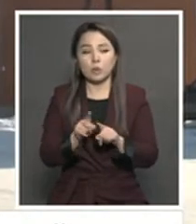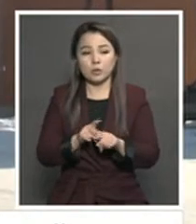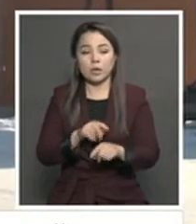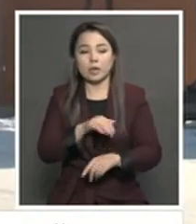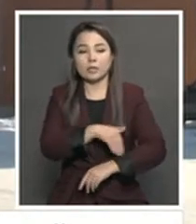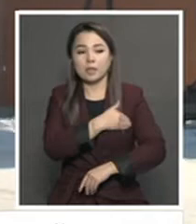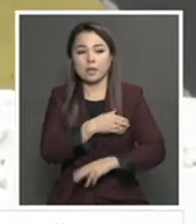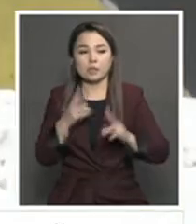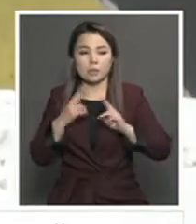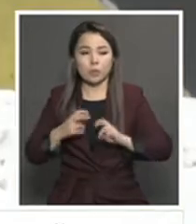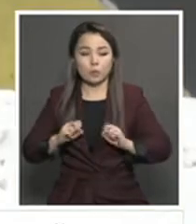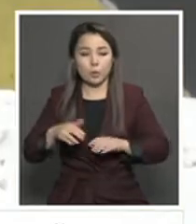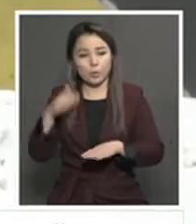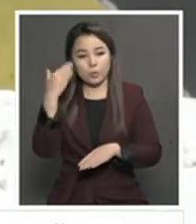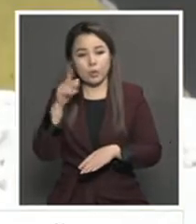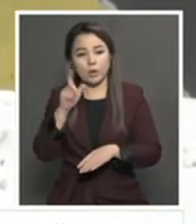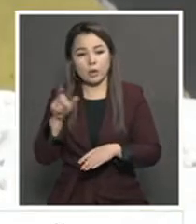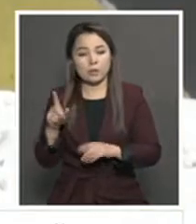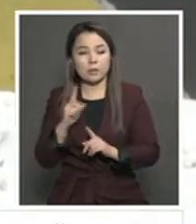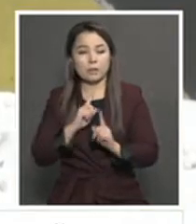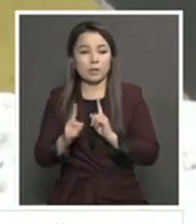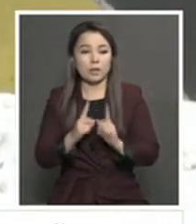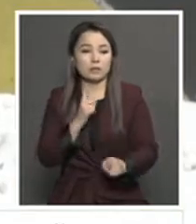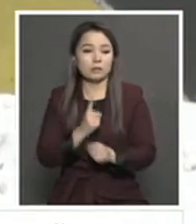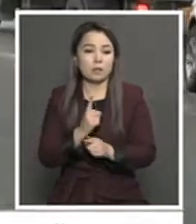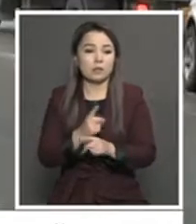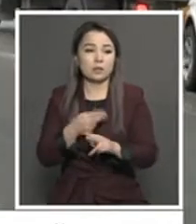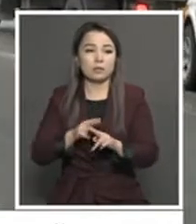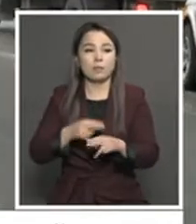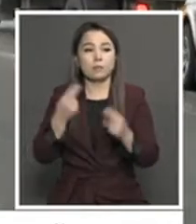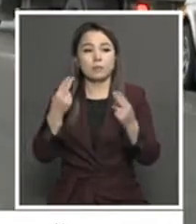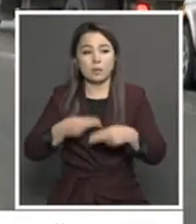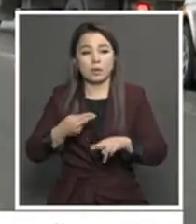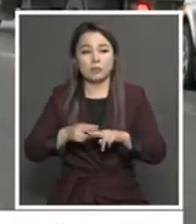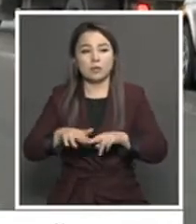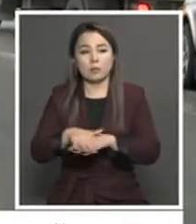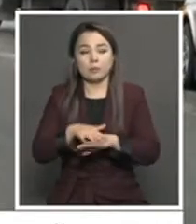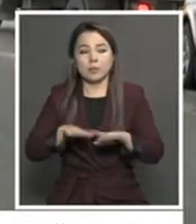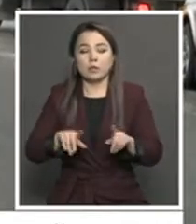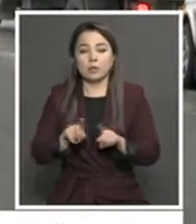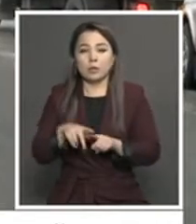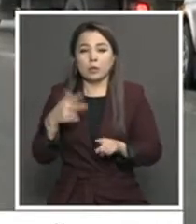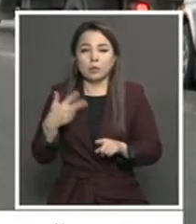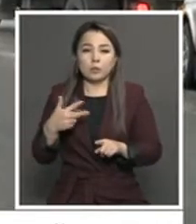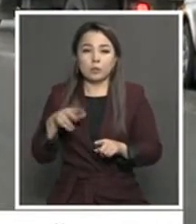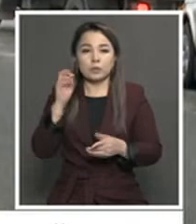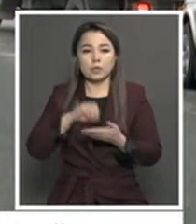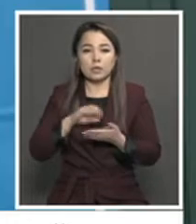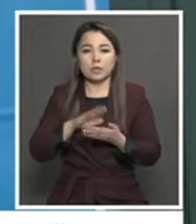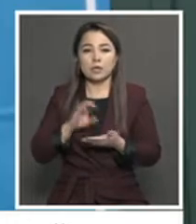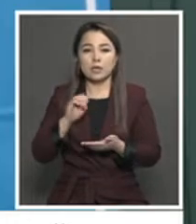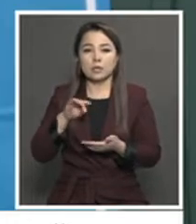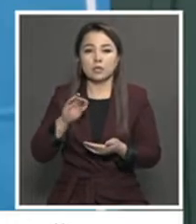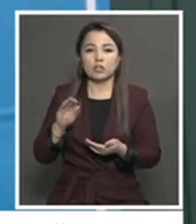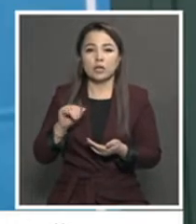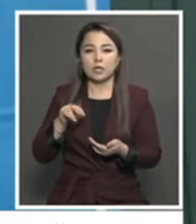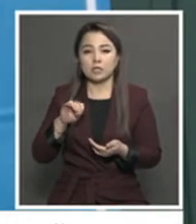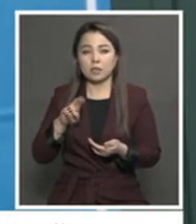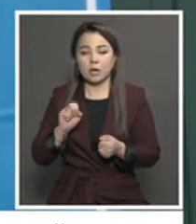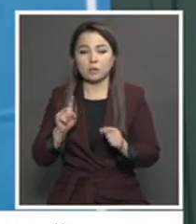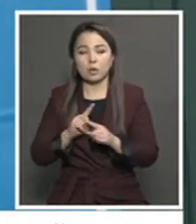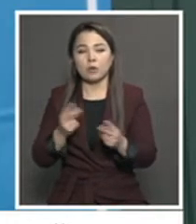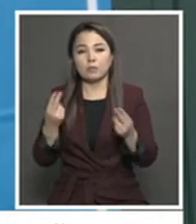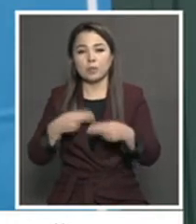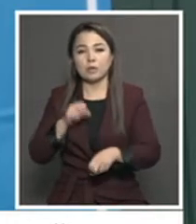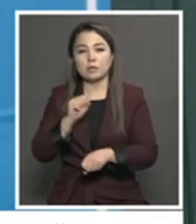алады. Бөтен адамдарға рұқсат жоқ. Дәл осындай бекет 31 қаңтардан бастап Ертіс және Железинка аудандары орталығына да